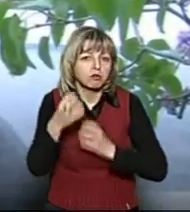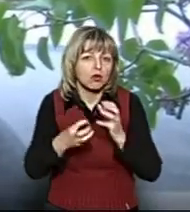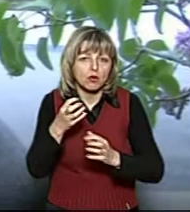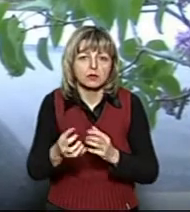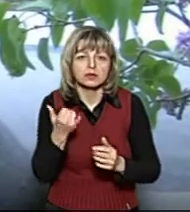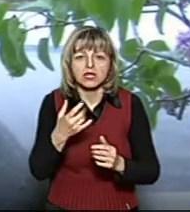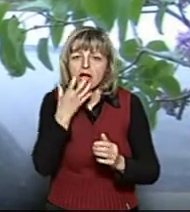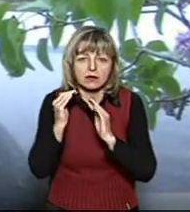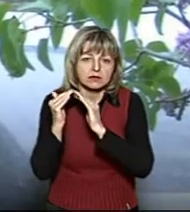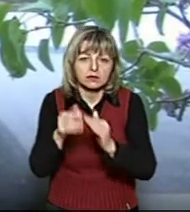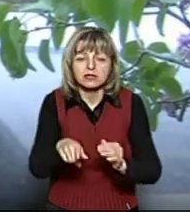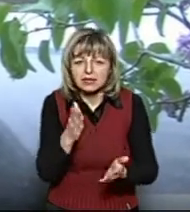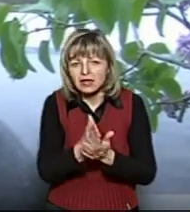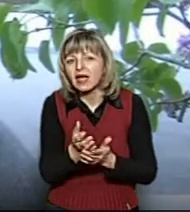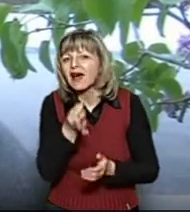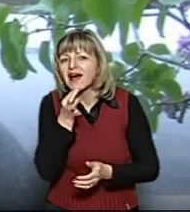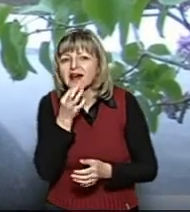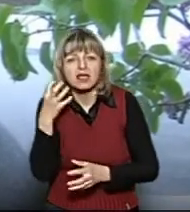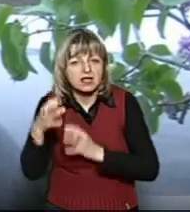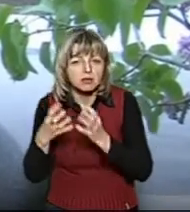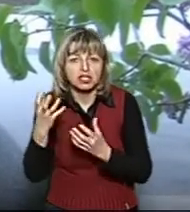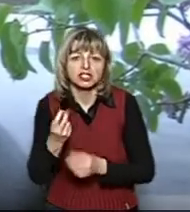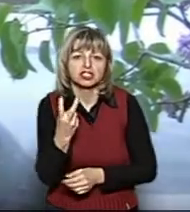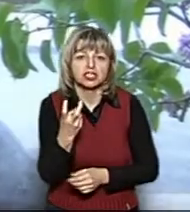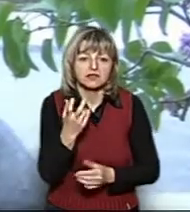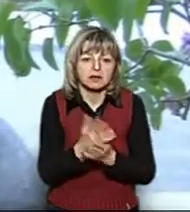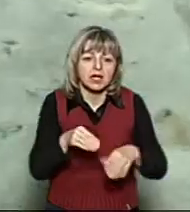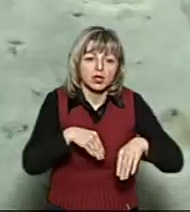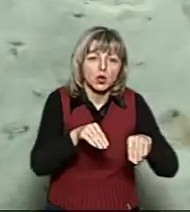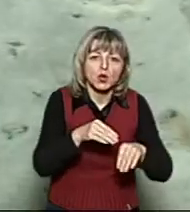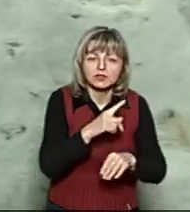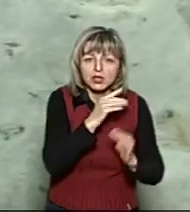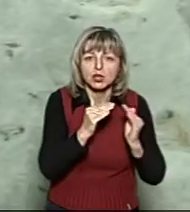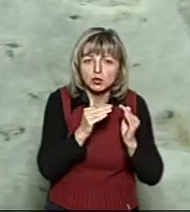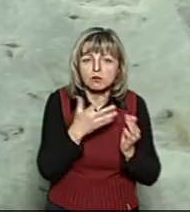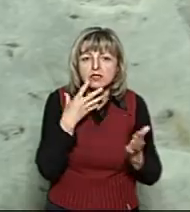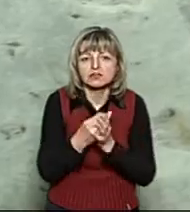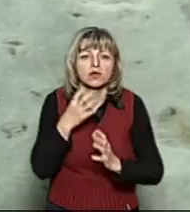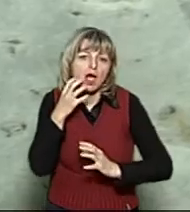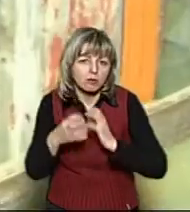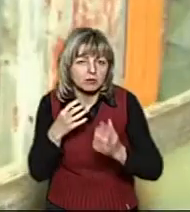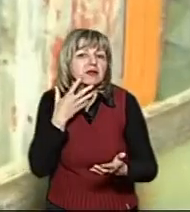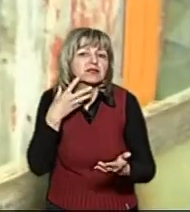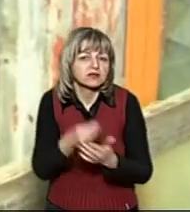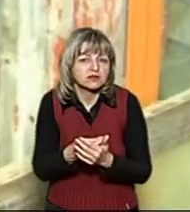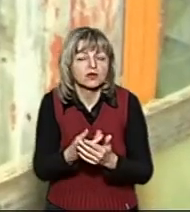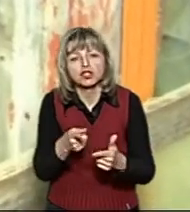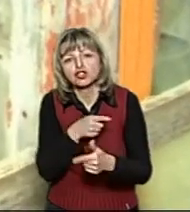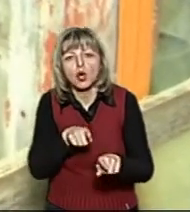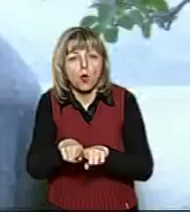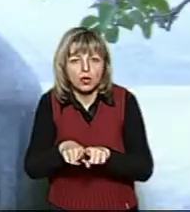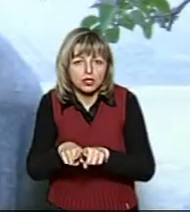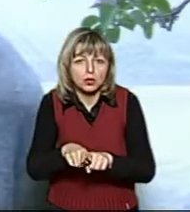зараз в теплиці, 3 ранні, а потім ще 200 маю розсади вдома. Своя помідора, то своя, знаєте, там чи